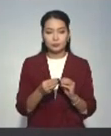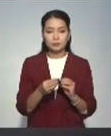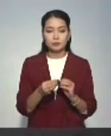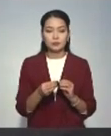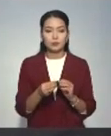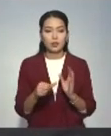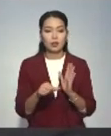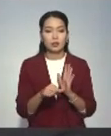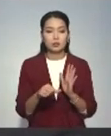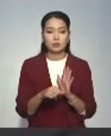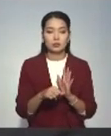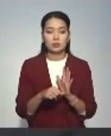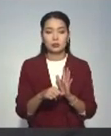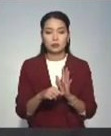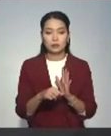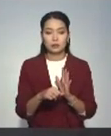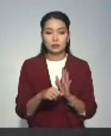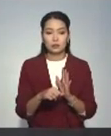6